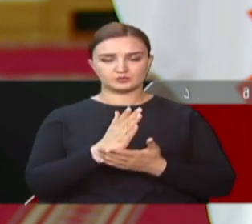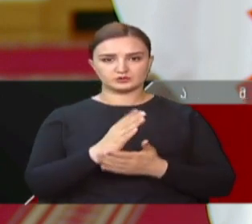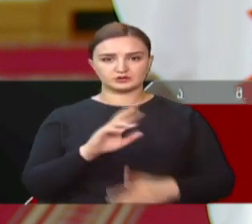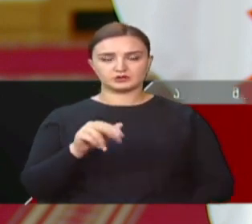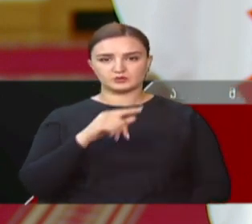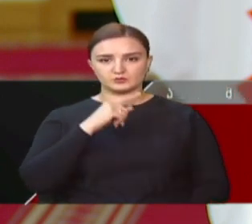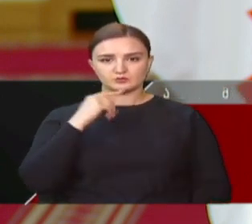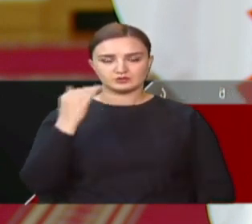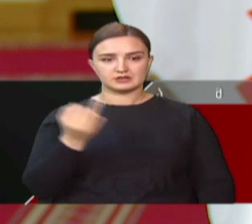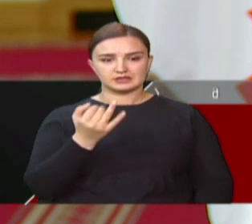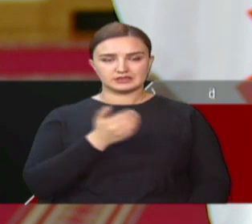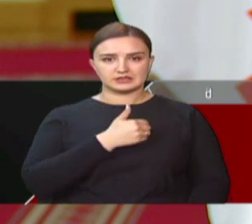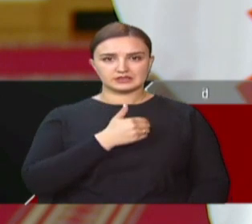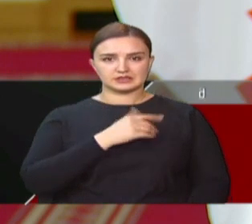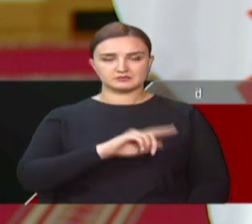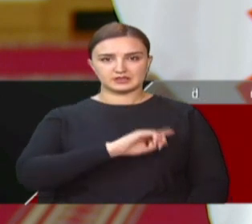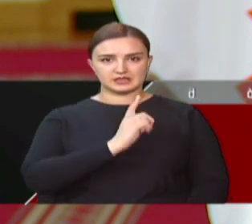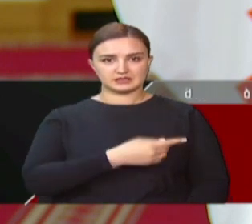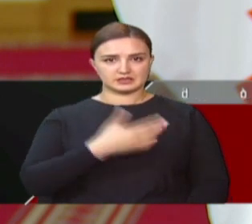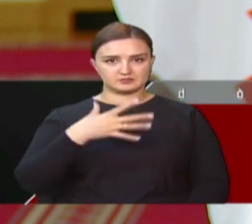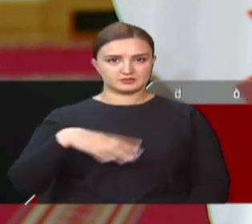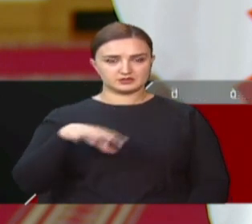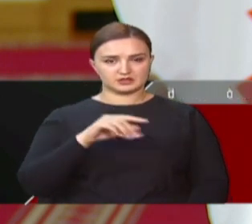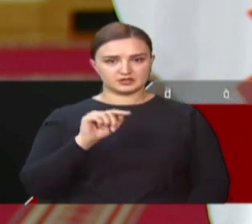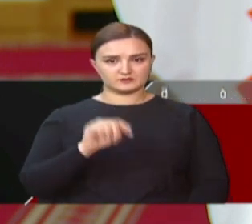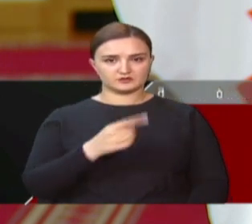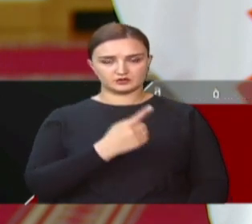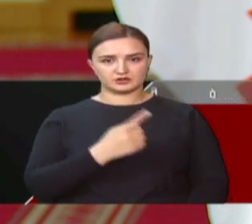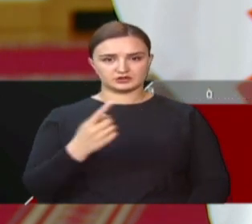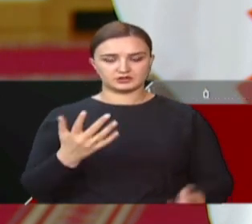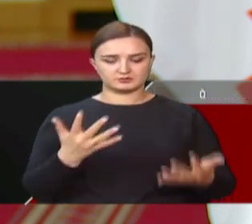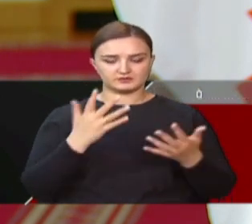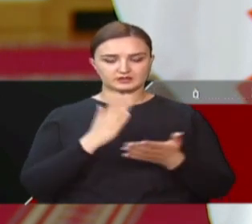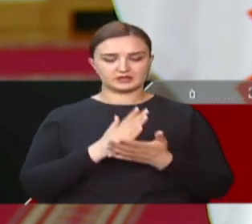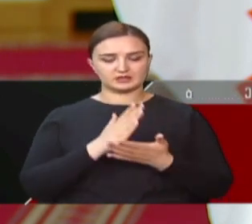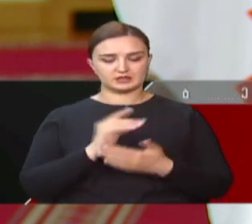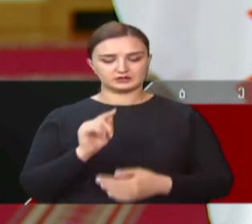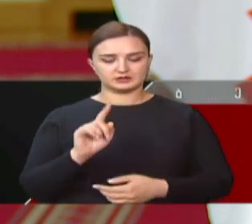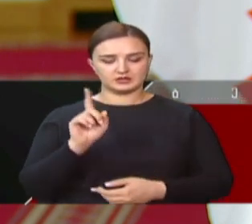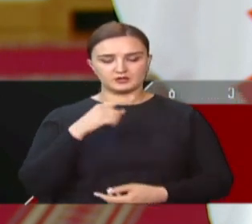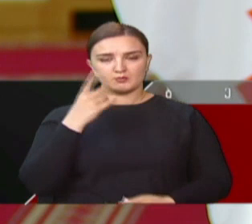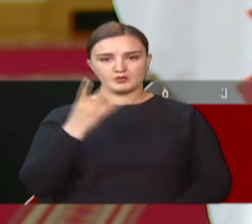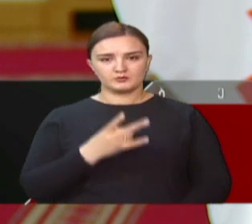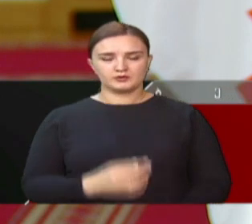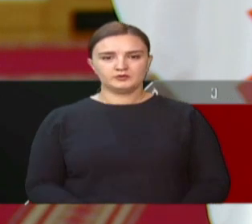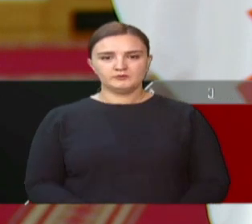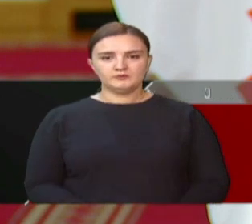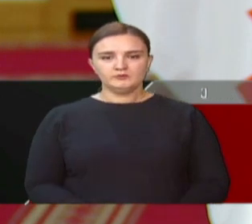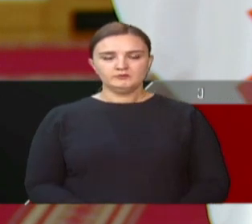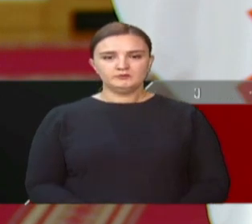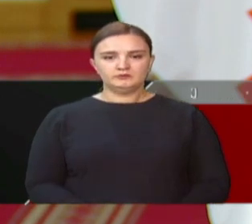და რუსეთის ინტერესების გაძლიერება საქართველოში ესეთი მკვეთრად არის უკვე გამოხატული, რა თქმა უნდა